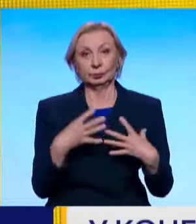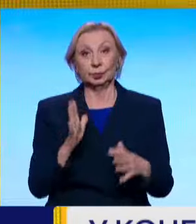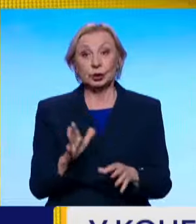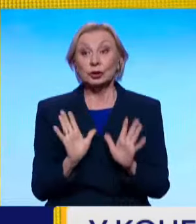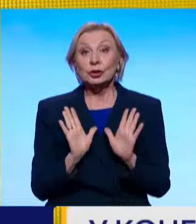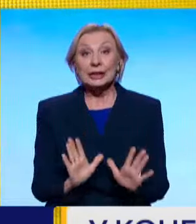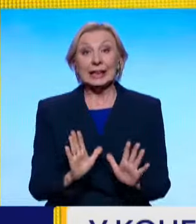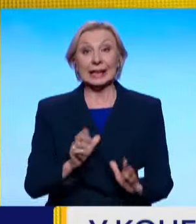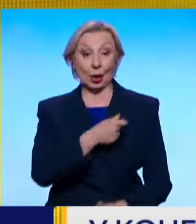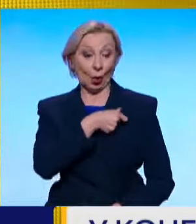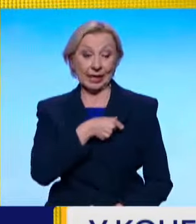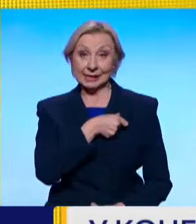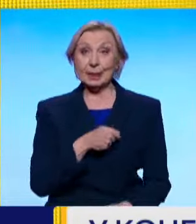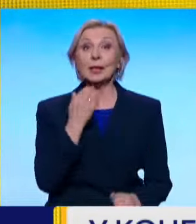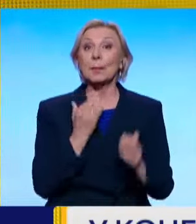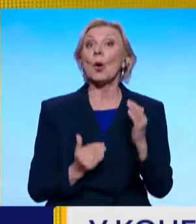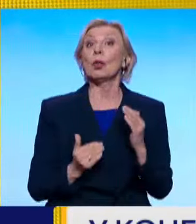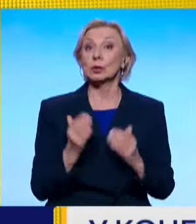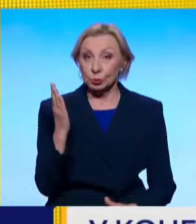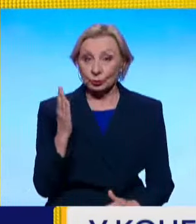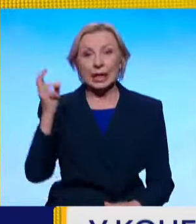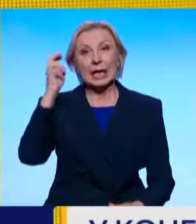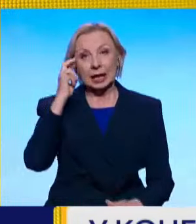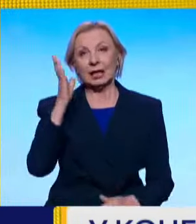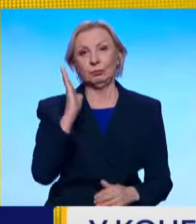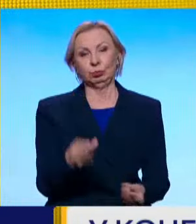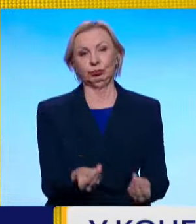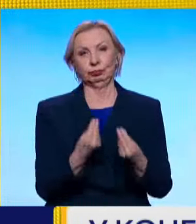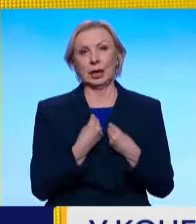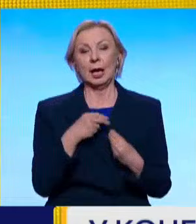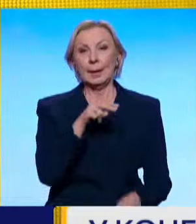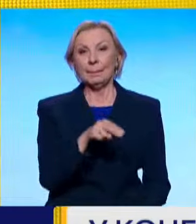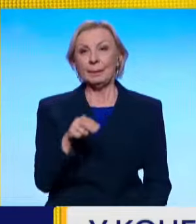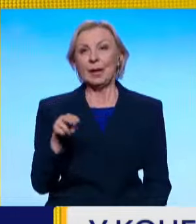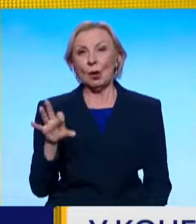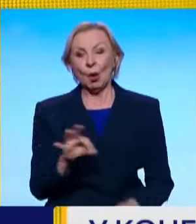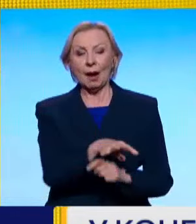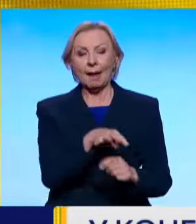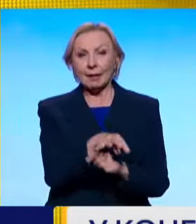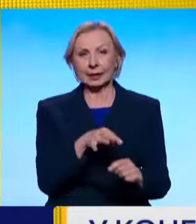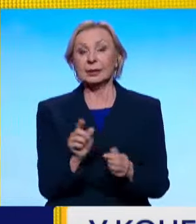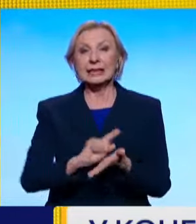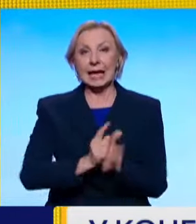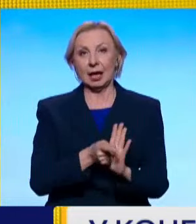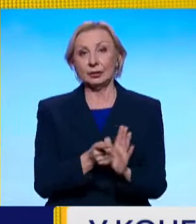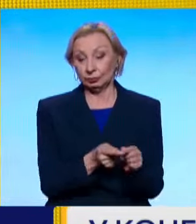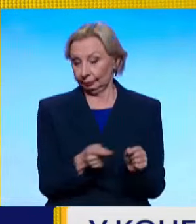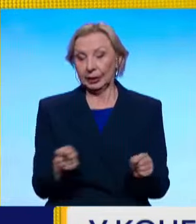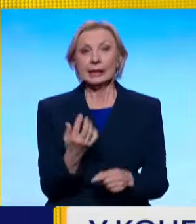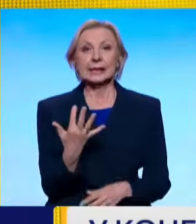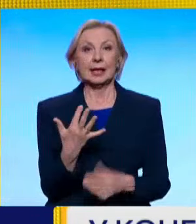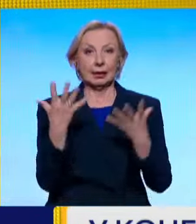щойно конгресмени проголосують, Київ матиме системи ППО і артзасоби негайно. протягом кількох